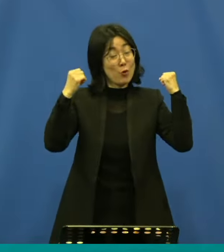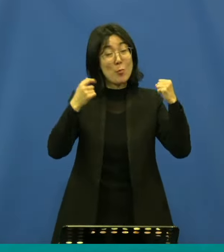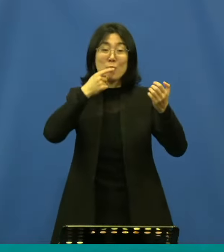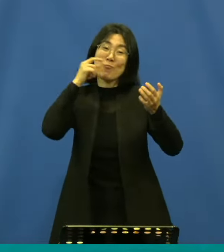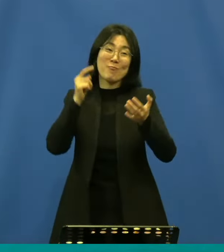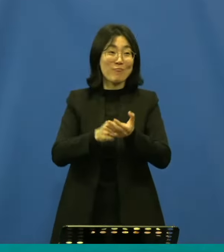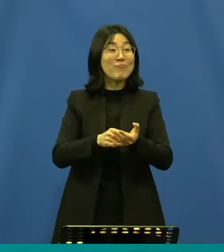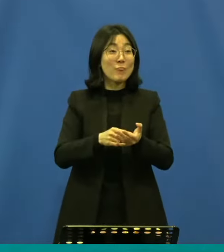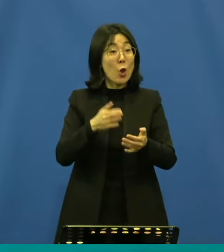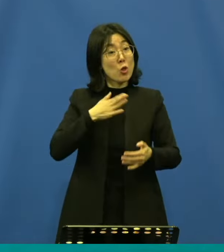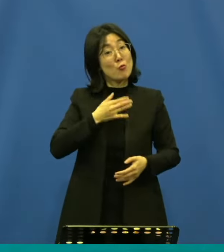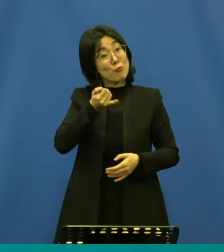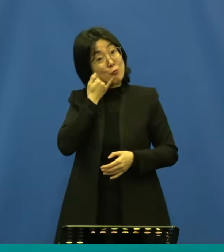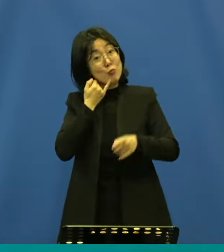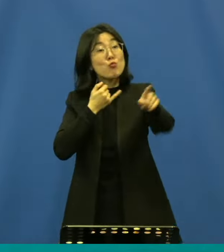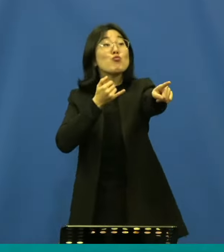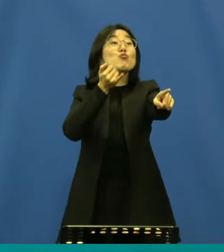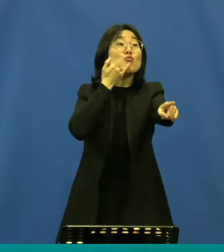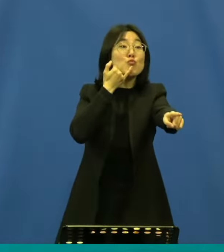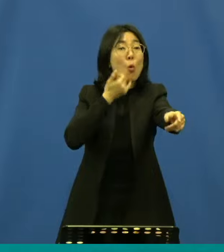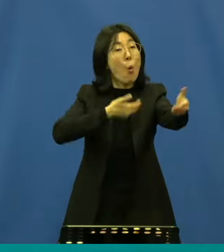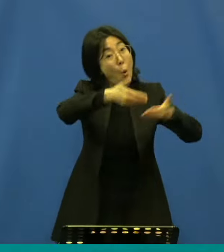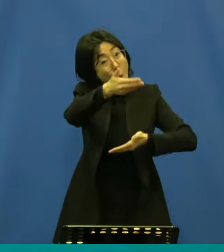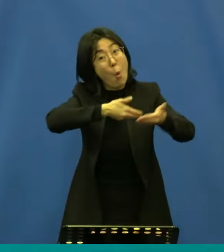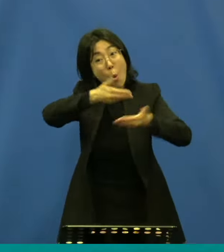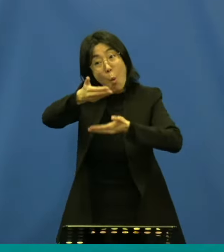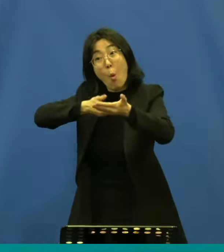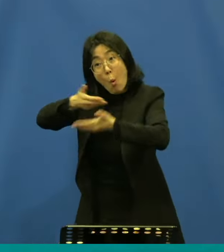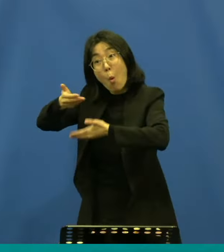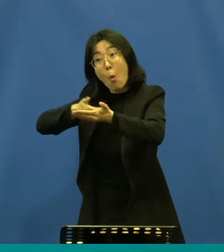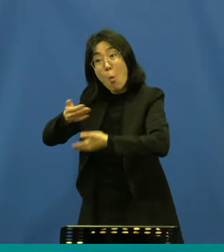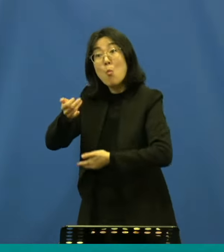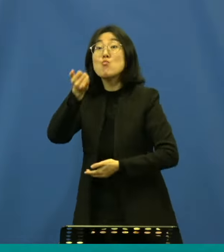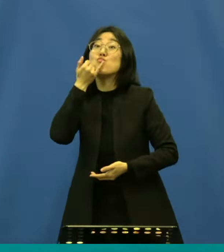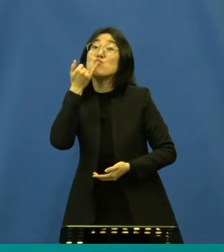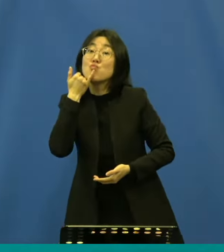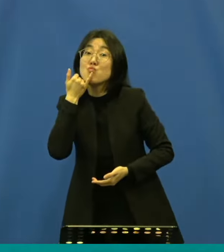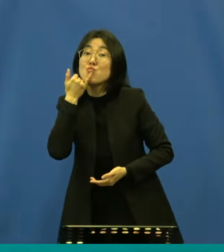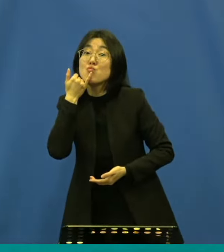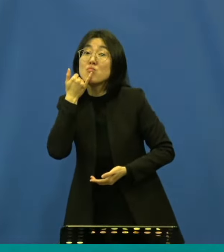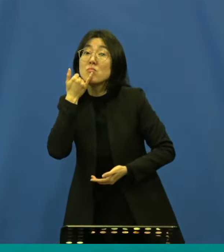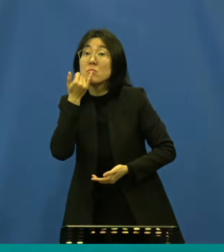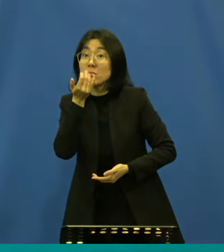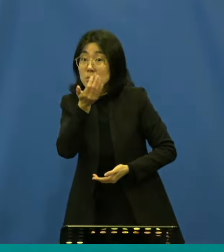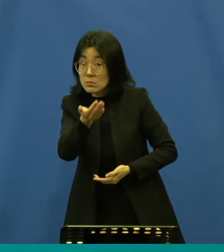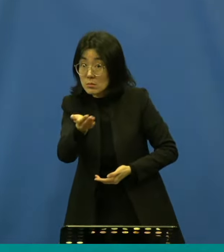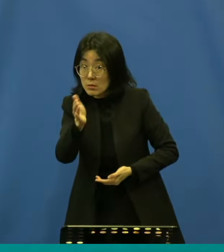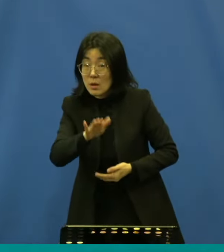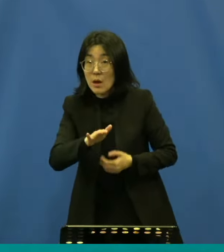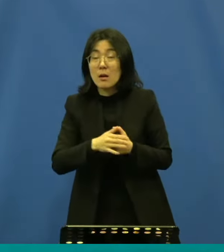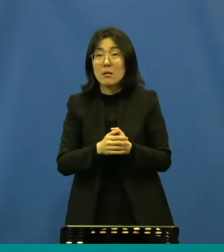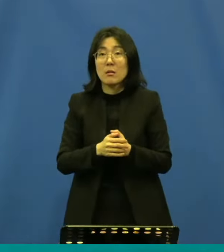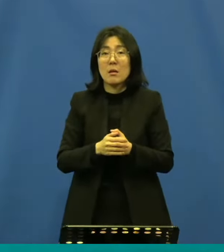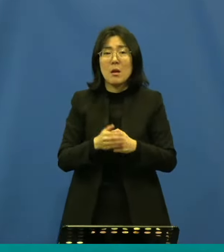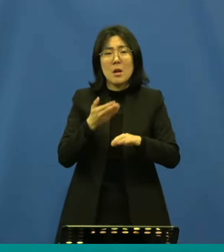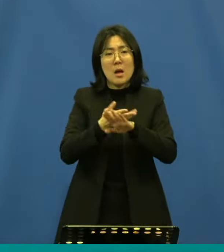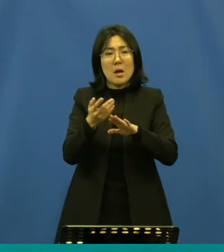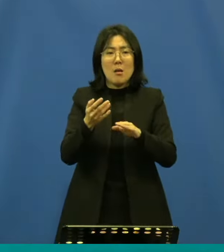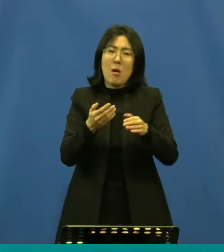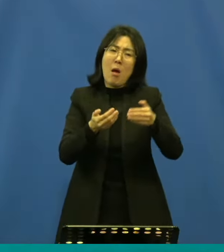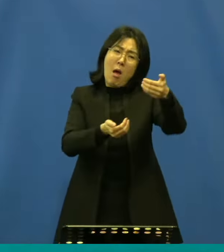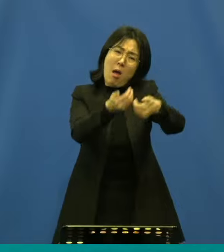나도 괜찮고 그 사람도 괜찮게 보는 거죠. 다른 사람과 조화를 잘 못 이루고